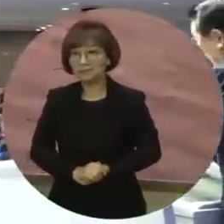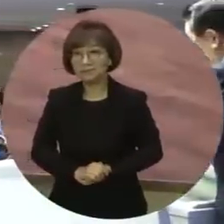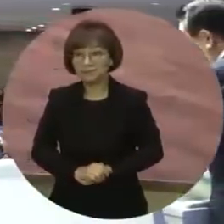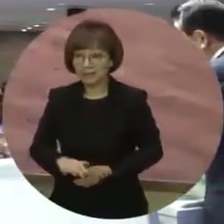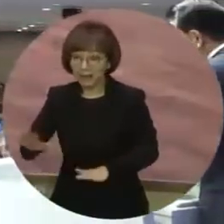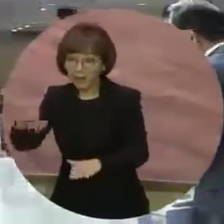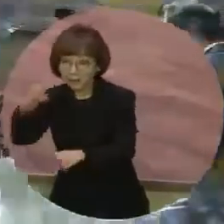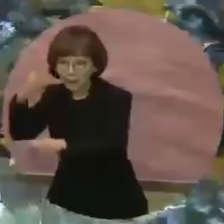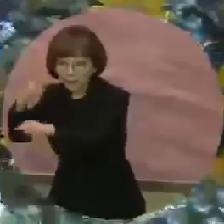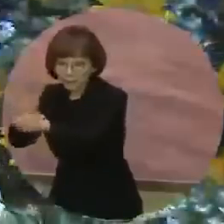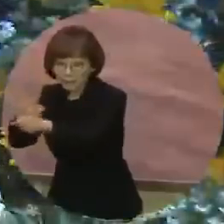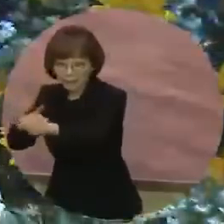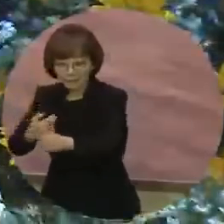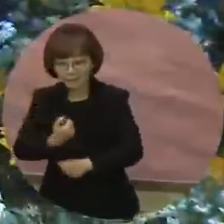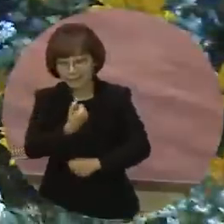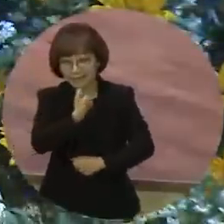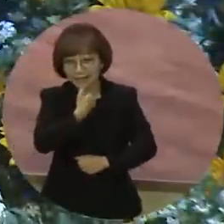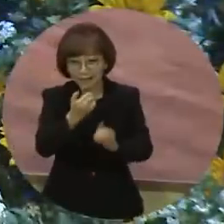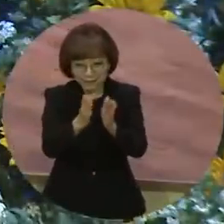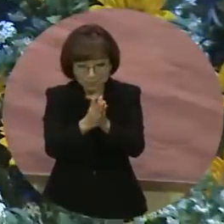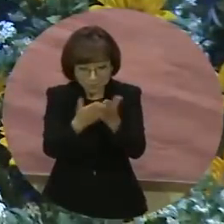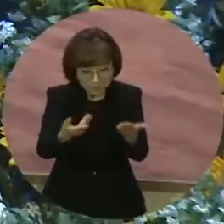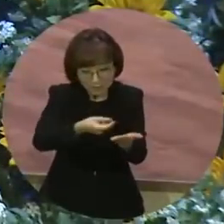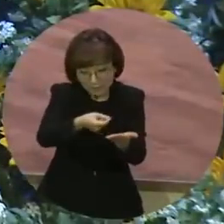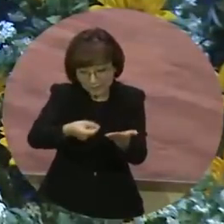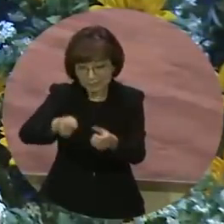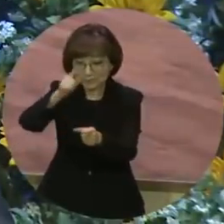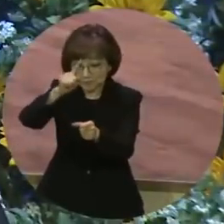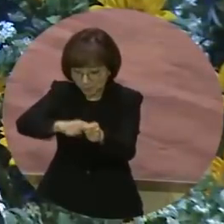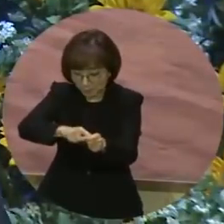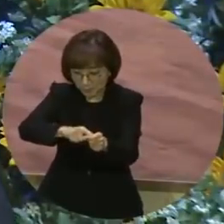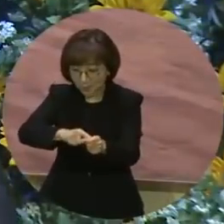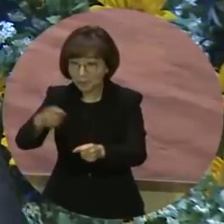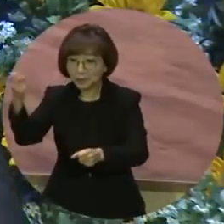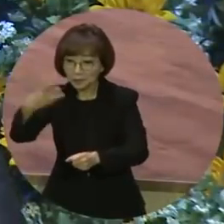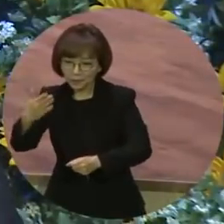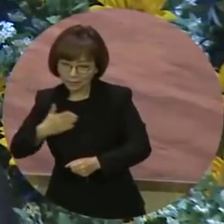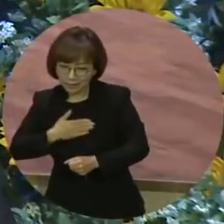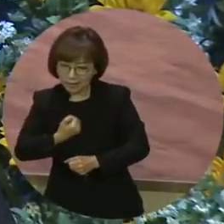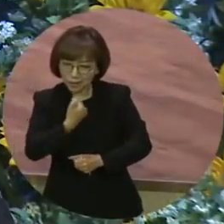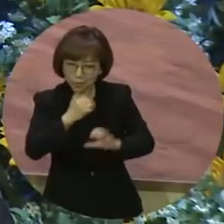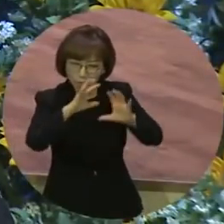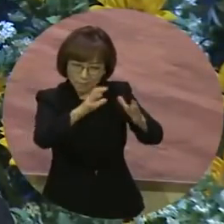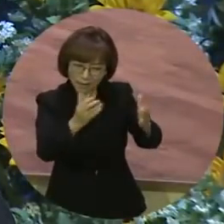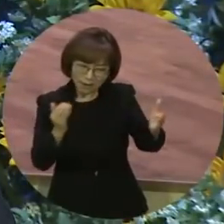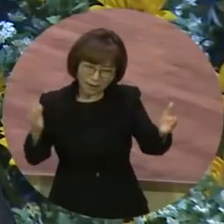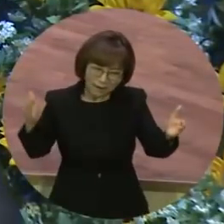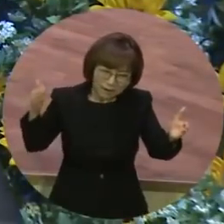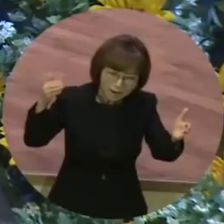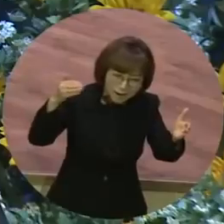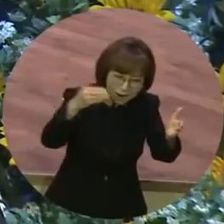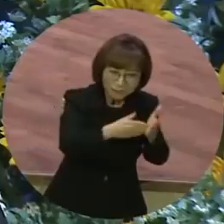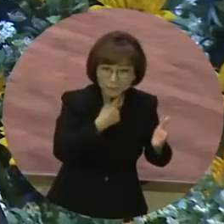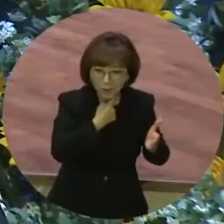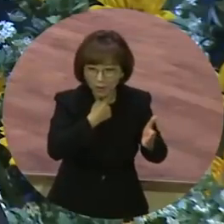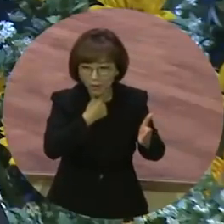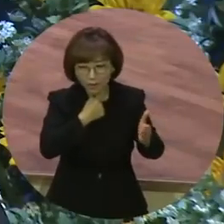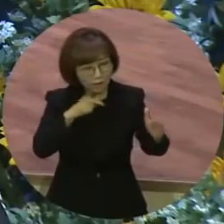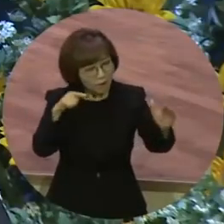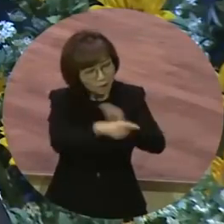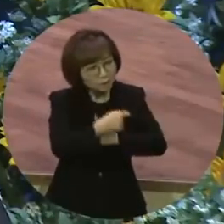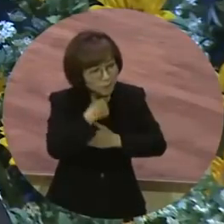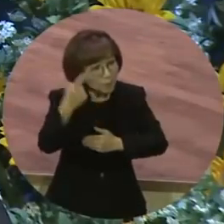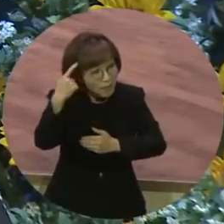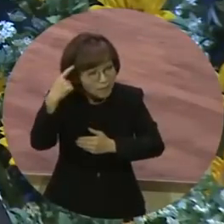사도 바울은 로마서를 쓰는 목적과 자신이 왜 로마에 그렇게 가기를